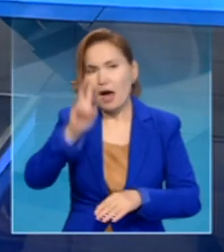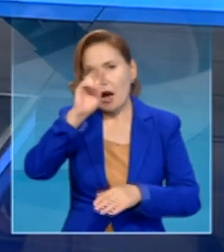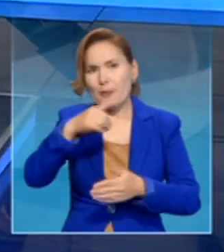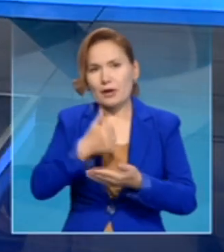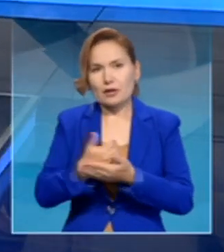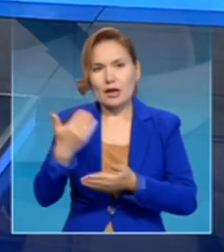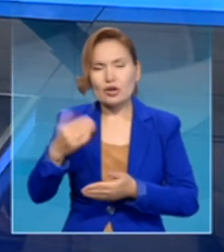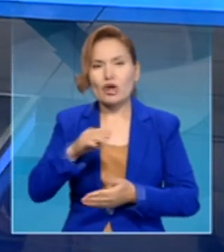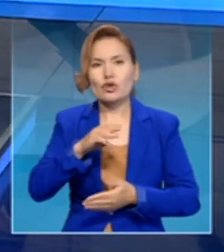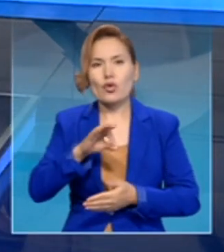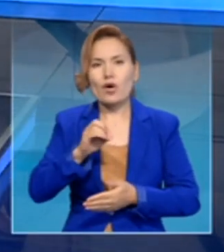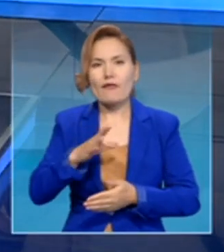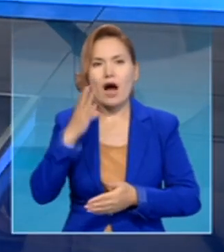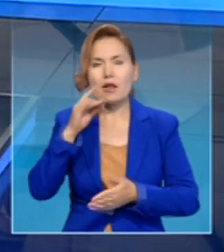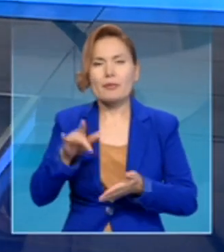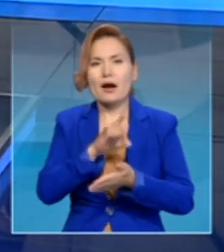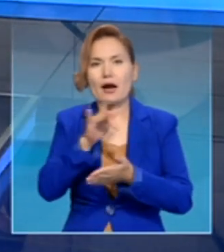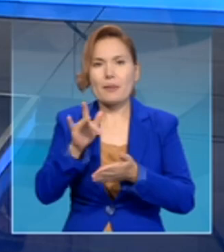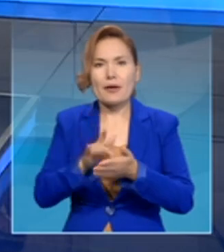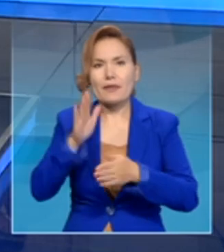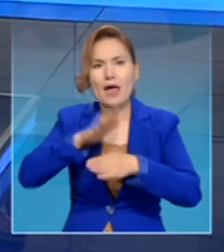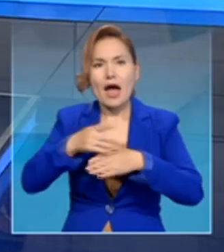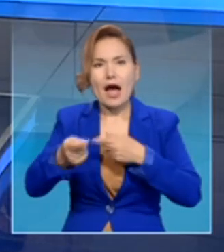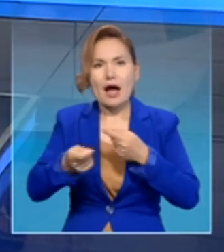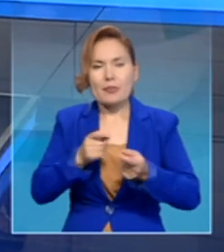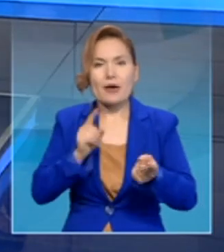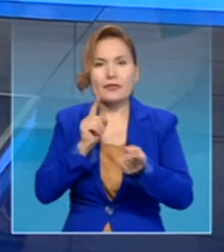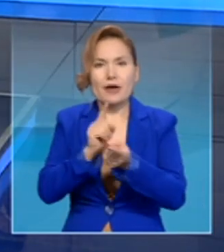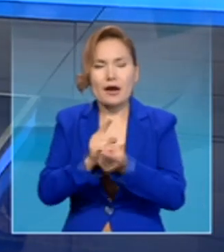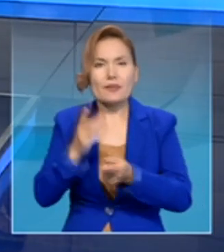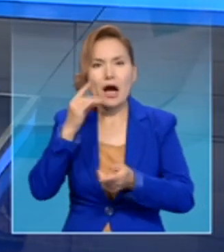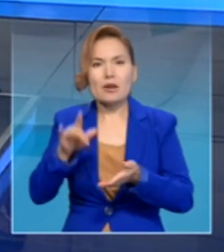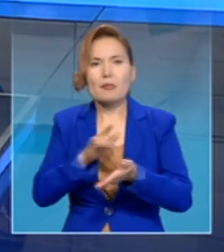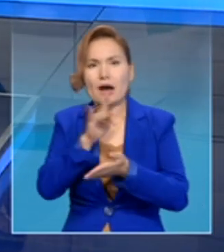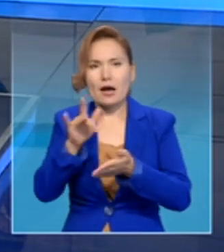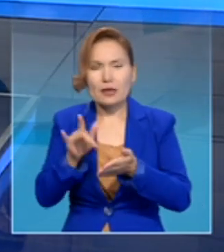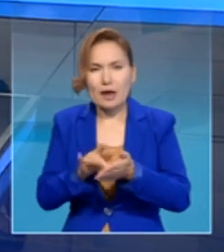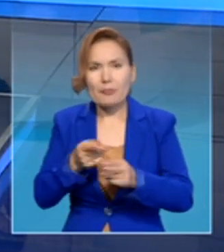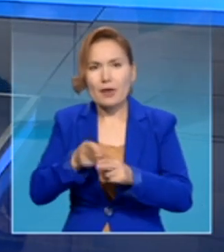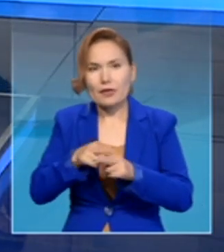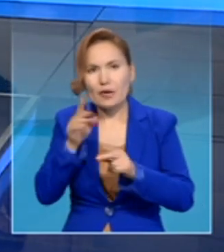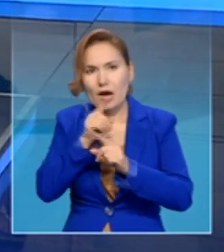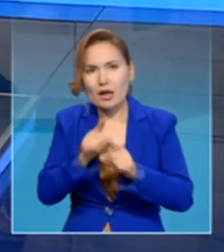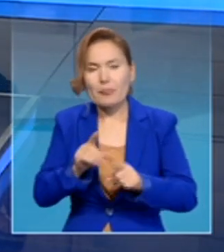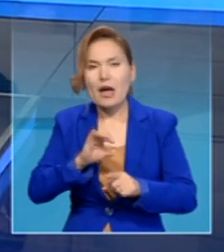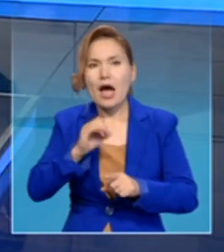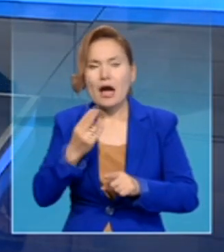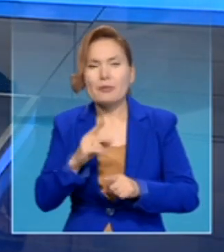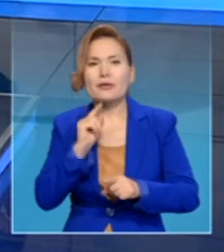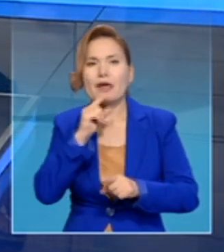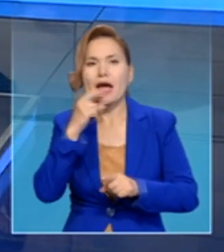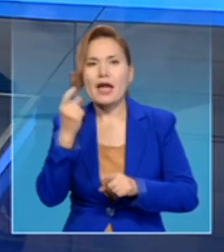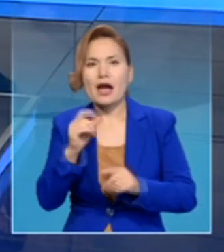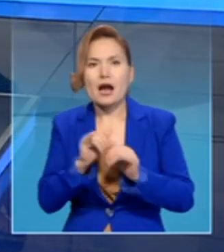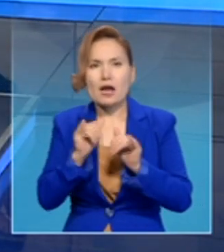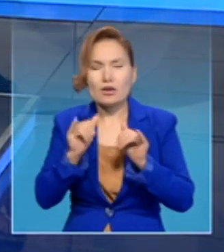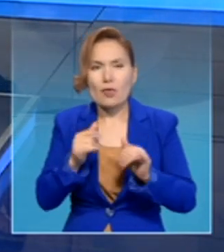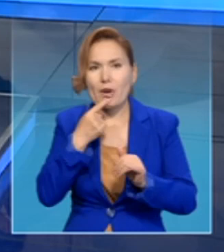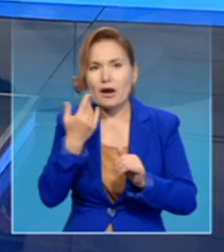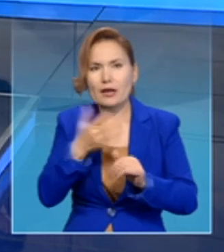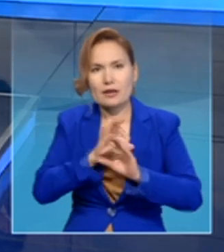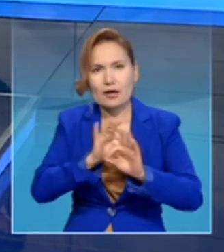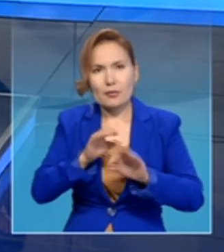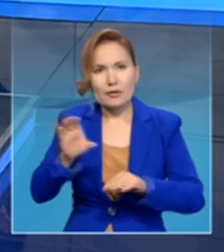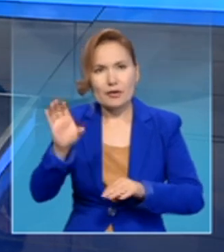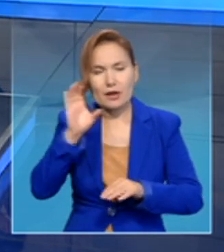Президент Қасым Жомарт Тоқаев Алматы қаласының әкімі Ерболат Досаевты қабылдап, шаһардың жыл басынан бергі әлеуметтік экономикалық есебін тыңдады. Қала